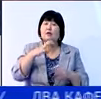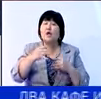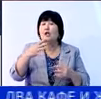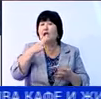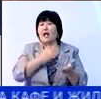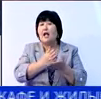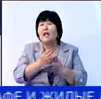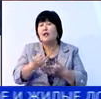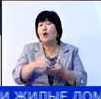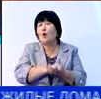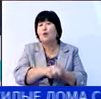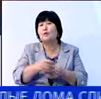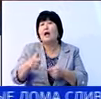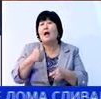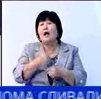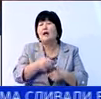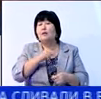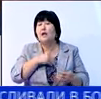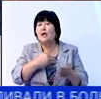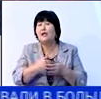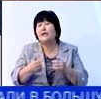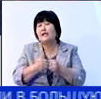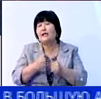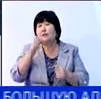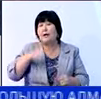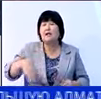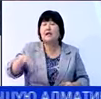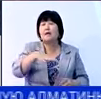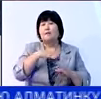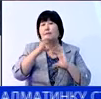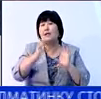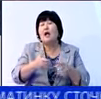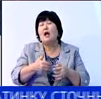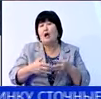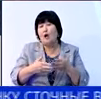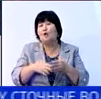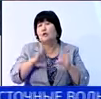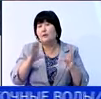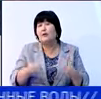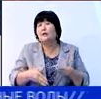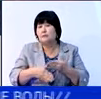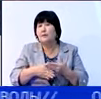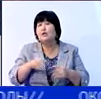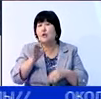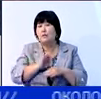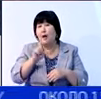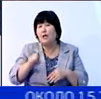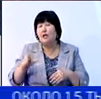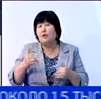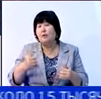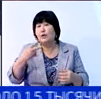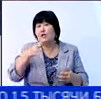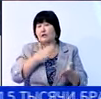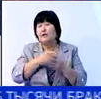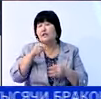это сообщество активно сотрудничает со всеми странами мира и оказывает огромную материальную помощь больным. Вот уже более 20 лет,